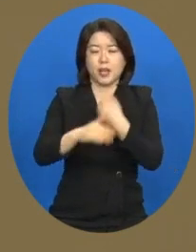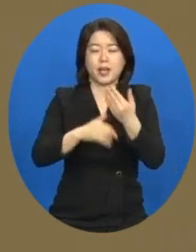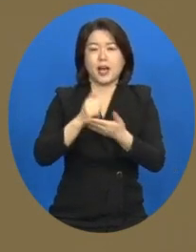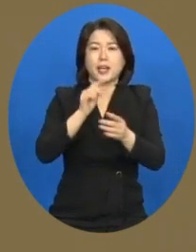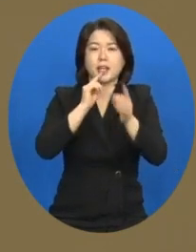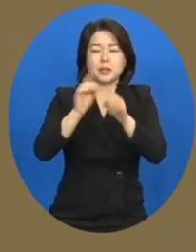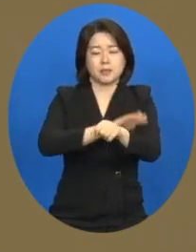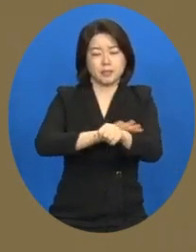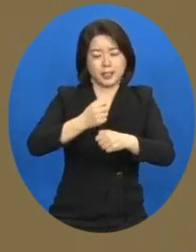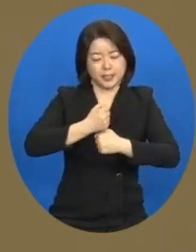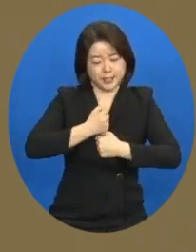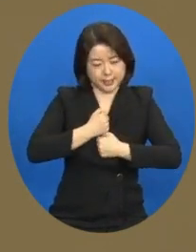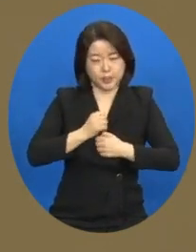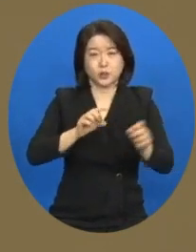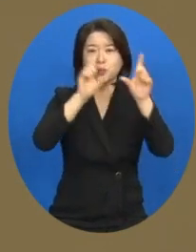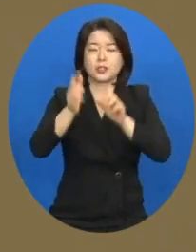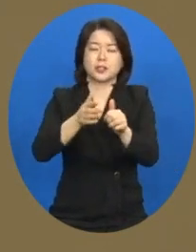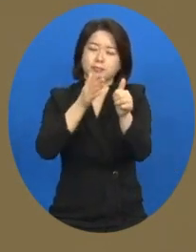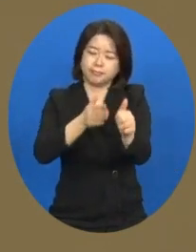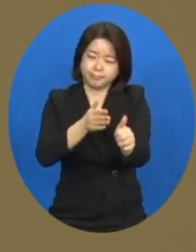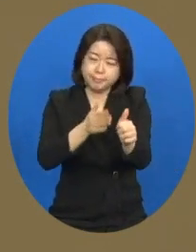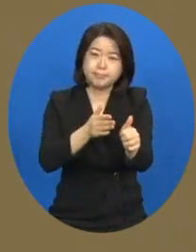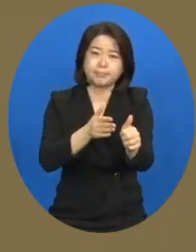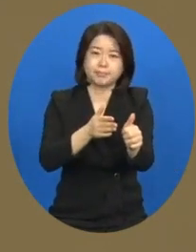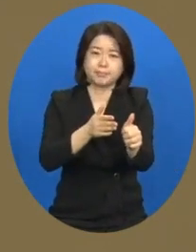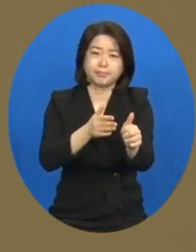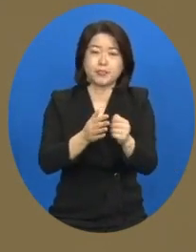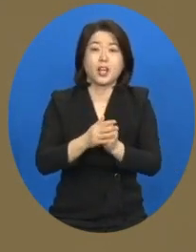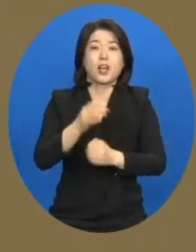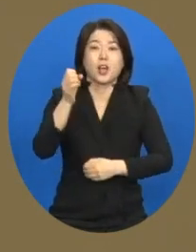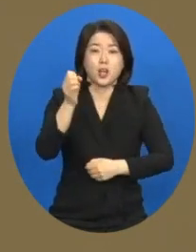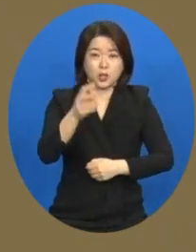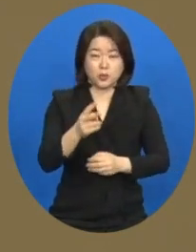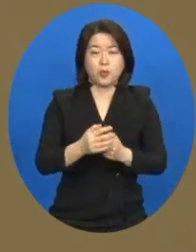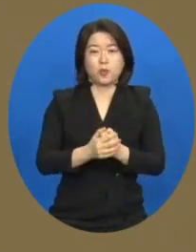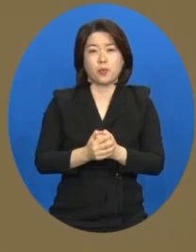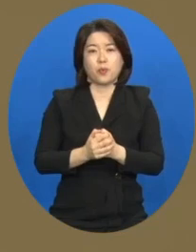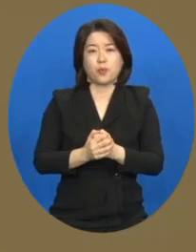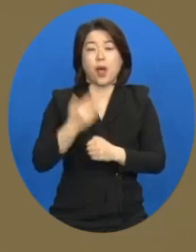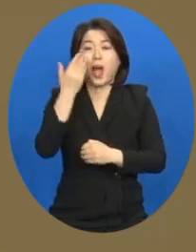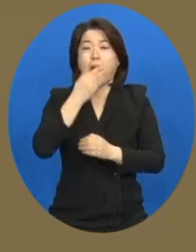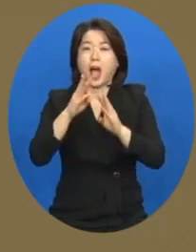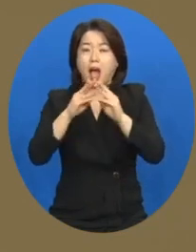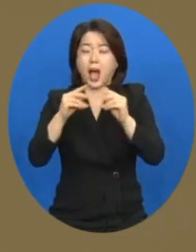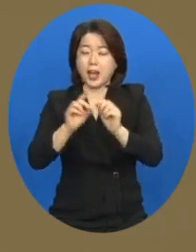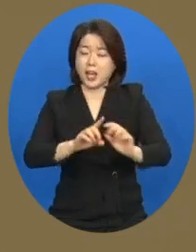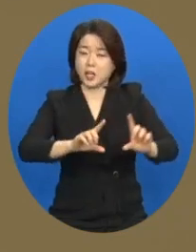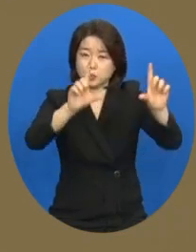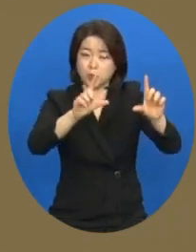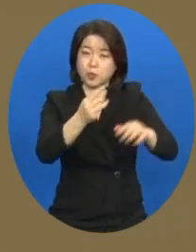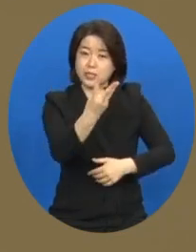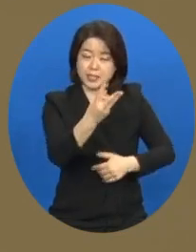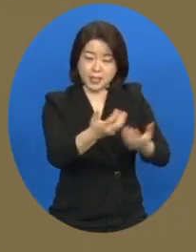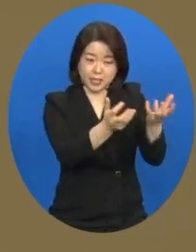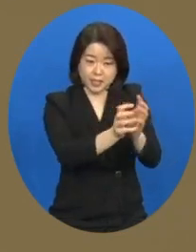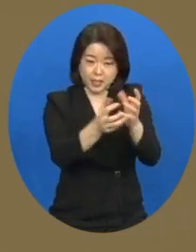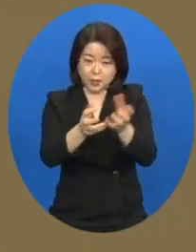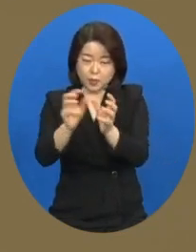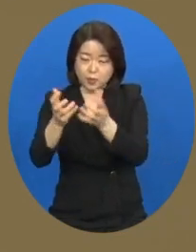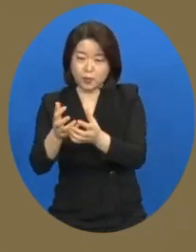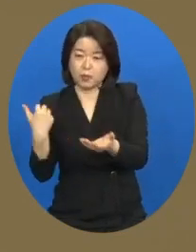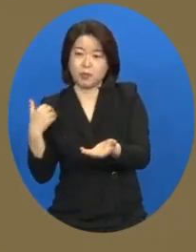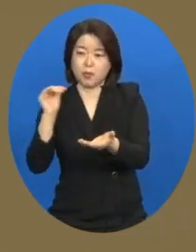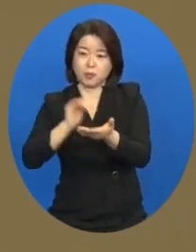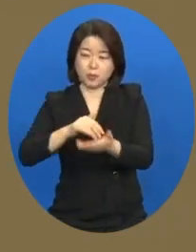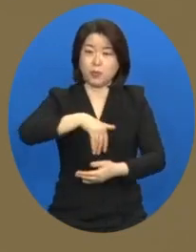지키고 살라고 신신당부하고, 그리고 이제 가나안 동쪽편 세 지파가 자기 땅으로 돌아가게